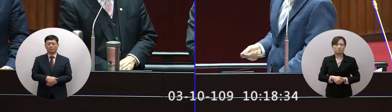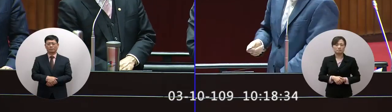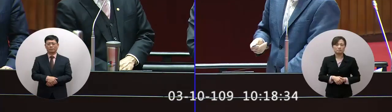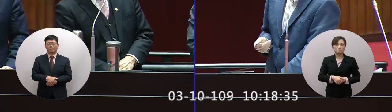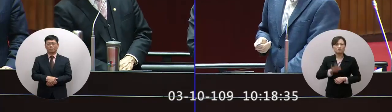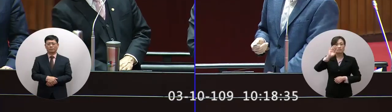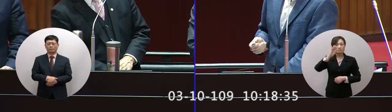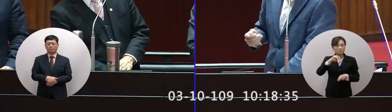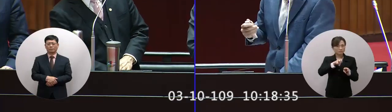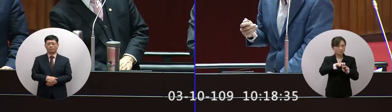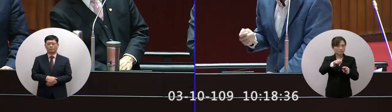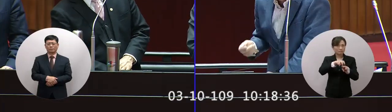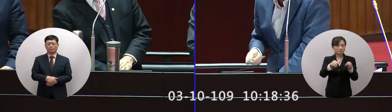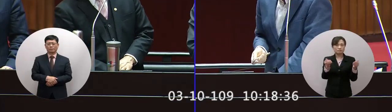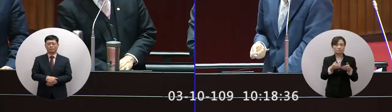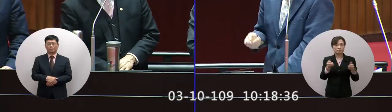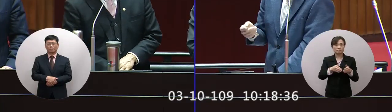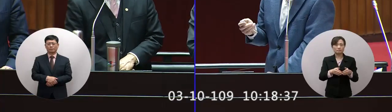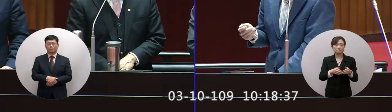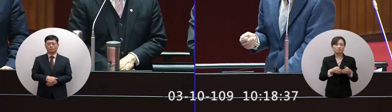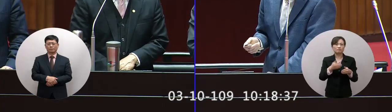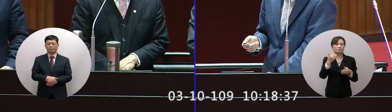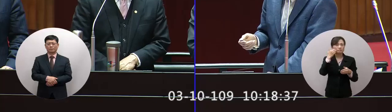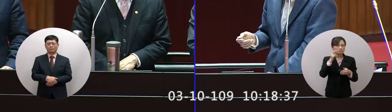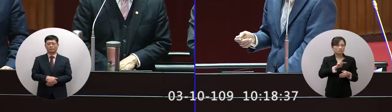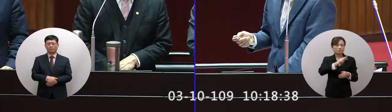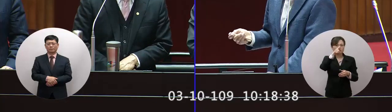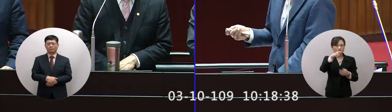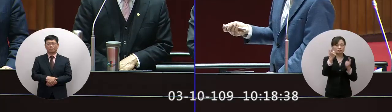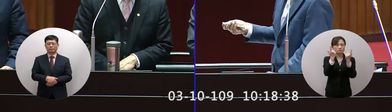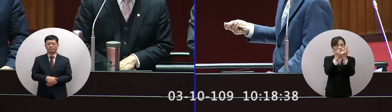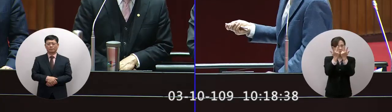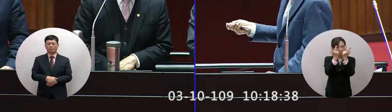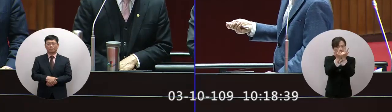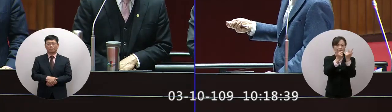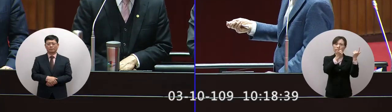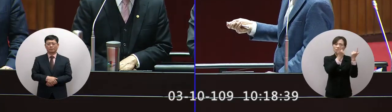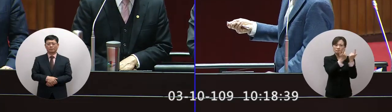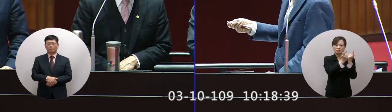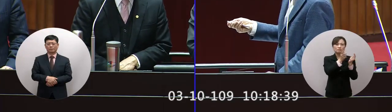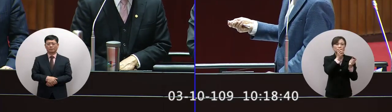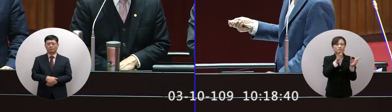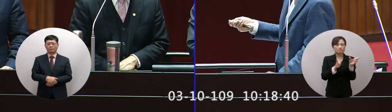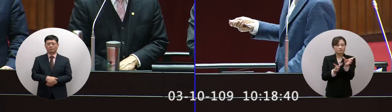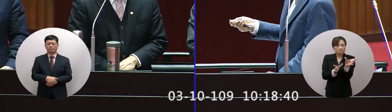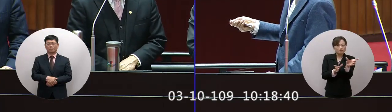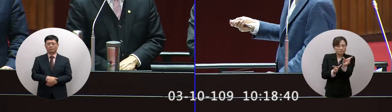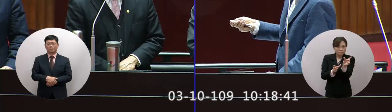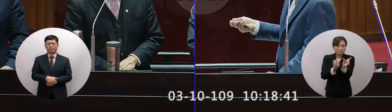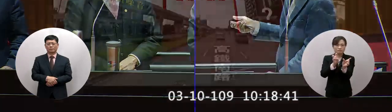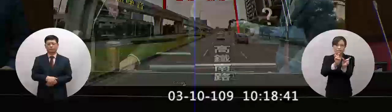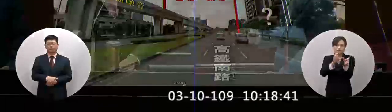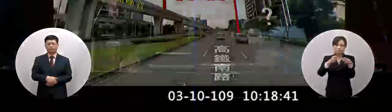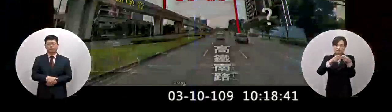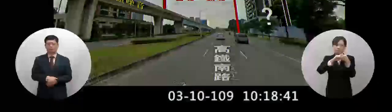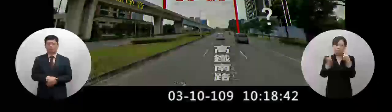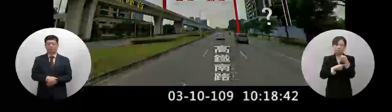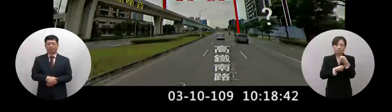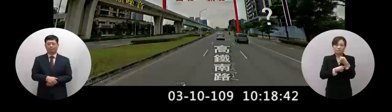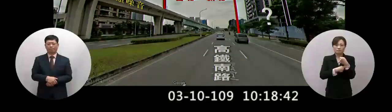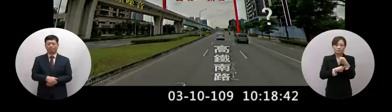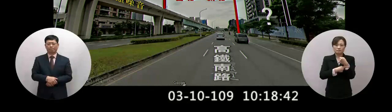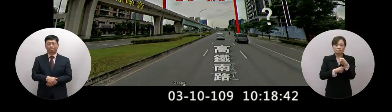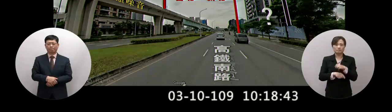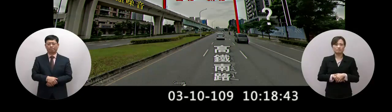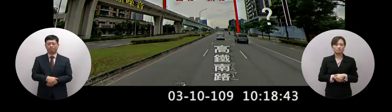轨道工程。在新北市、台北市是30公尺，它的退缩、